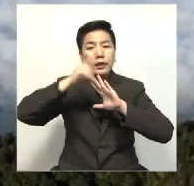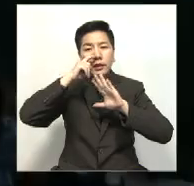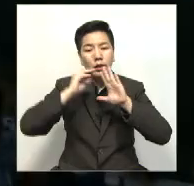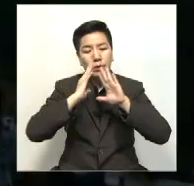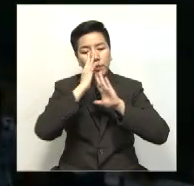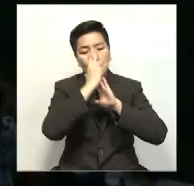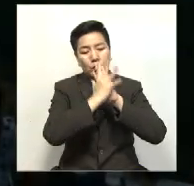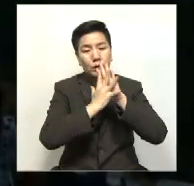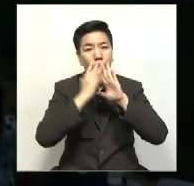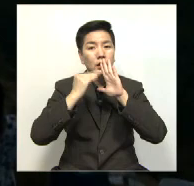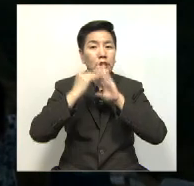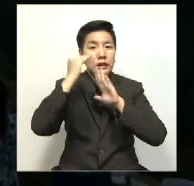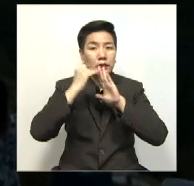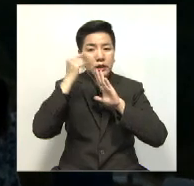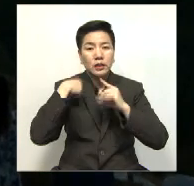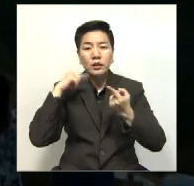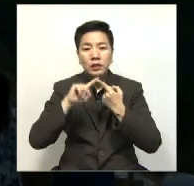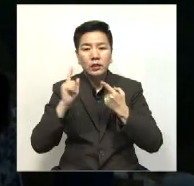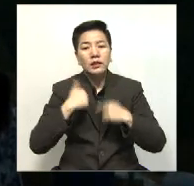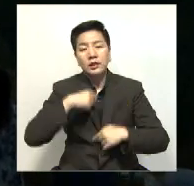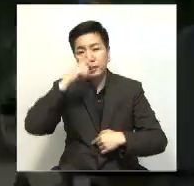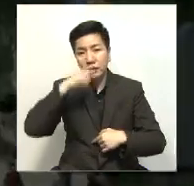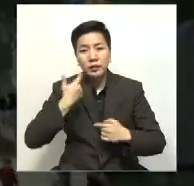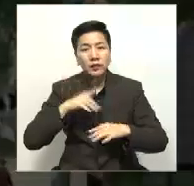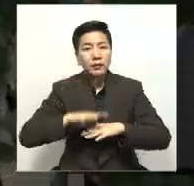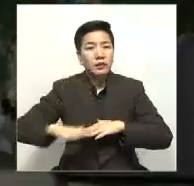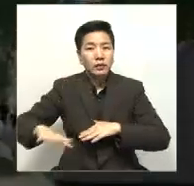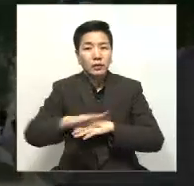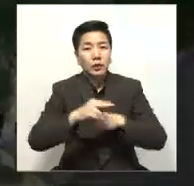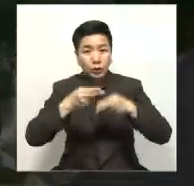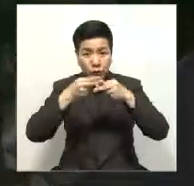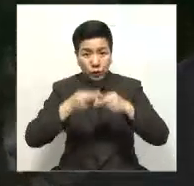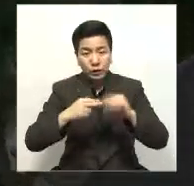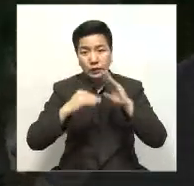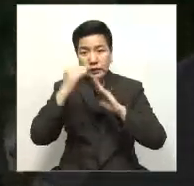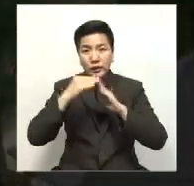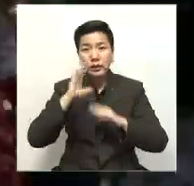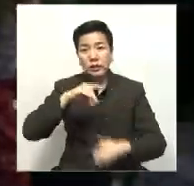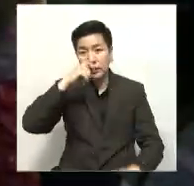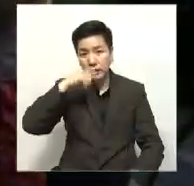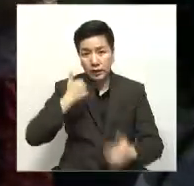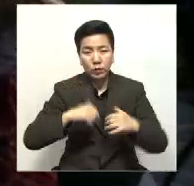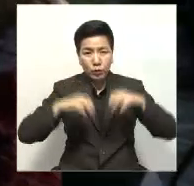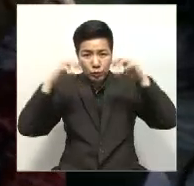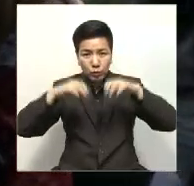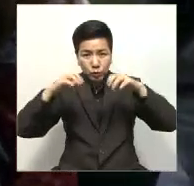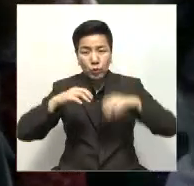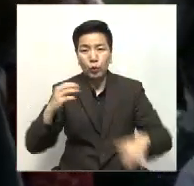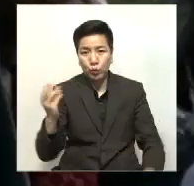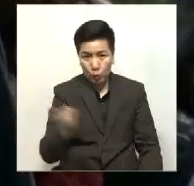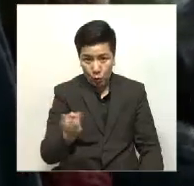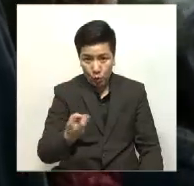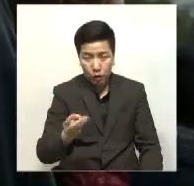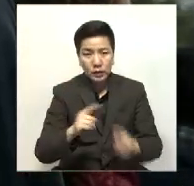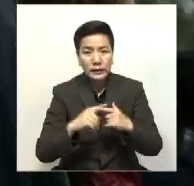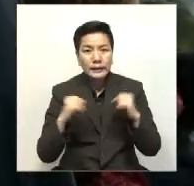าเสริมปกคลุมในประเทศไทยตอนบนซึ่งก็จะทำให้ประเทศไทยของเราค่ะโดยเฉพาะพื้นที่ตอนบนของประเทศมีฝนลดลงนะ